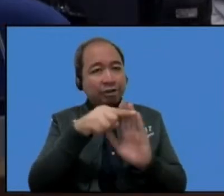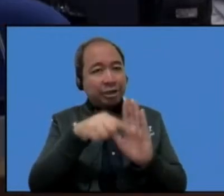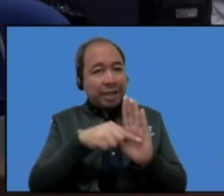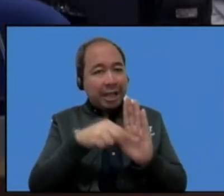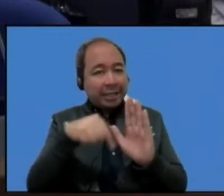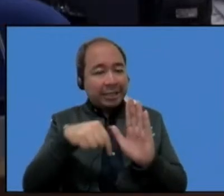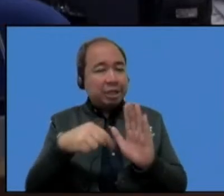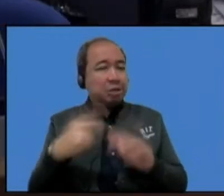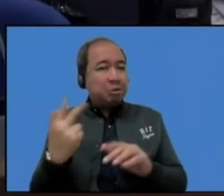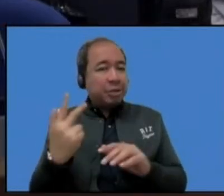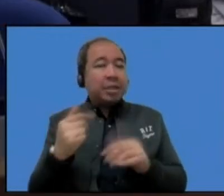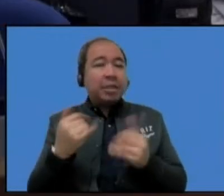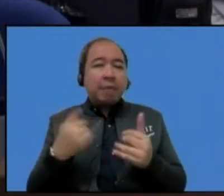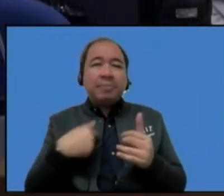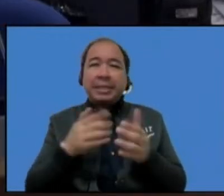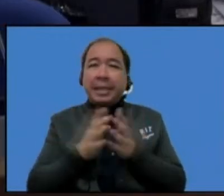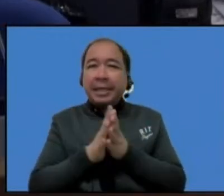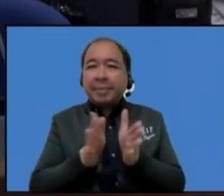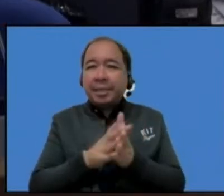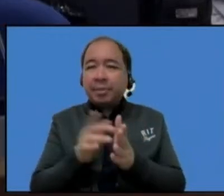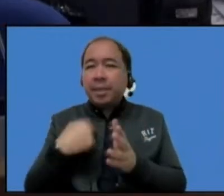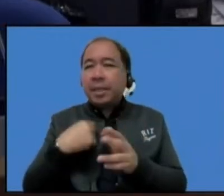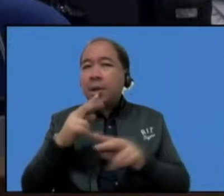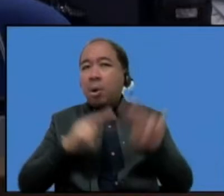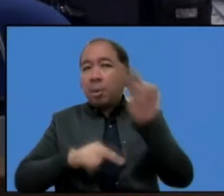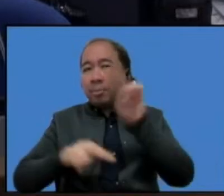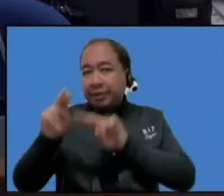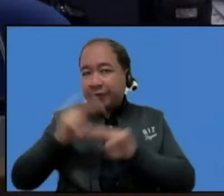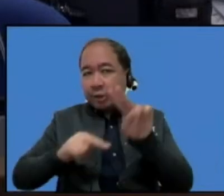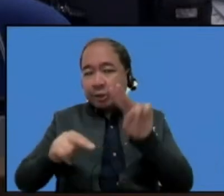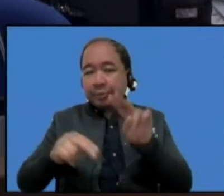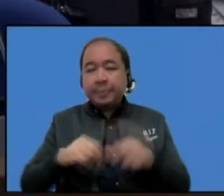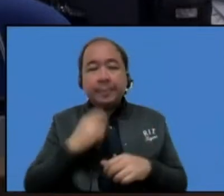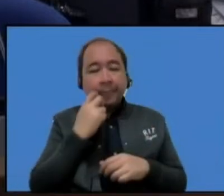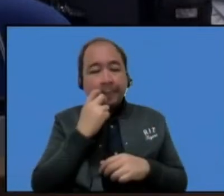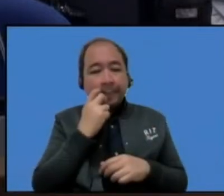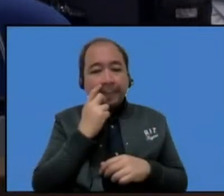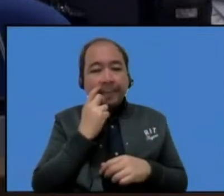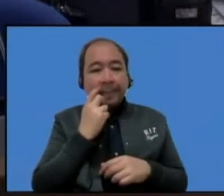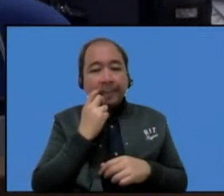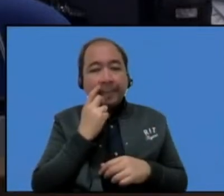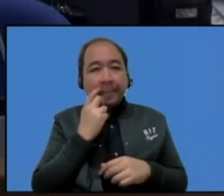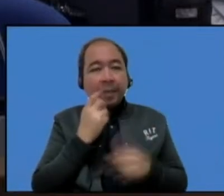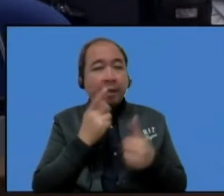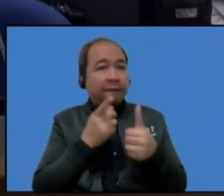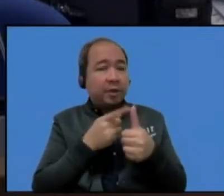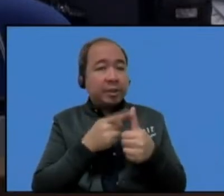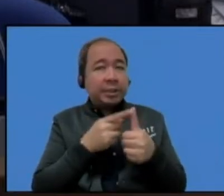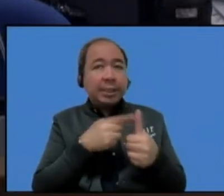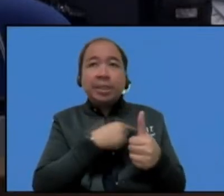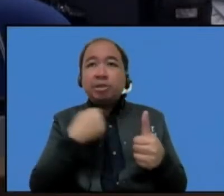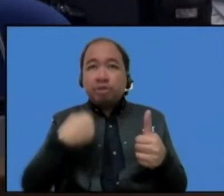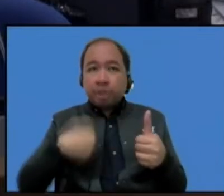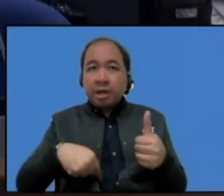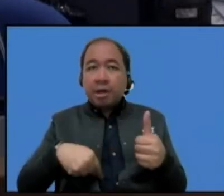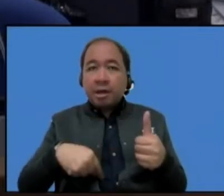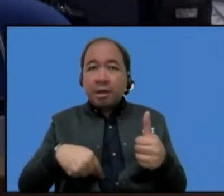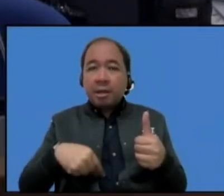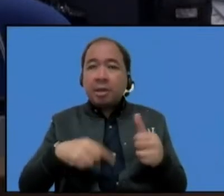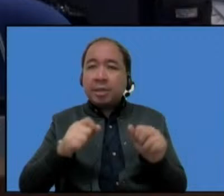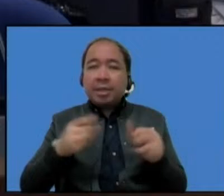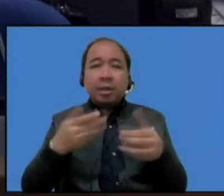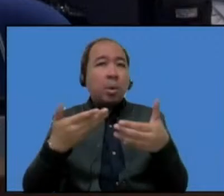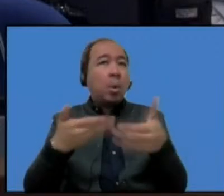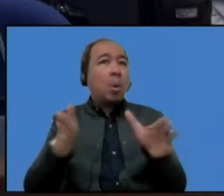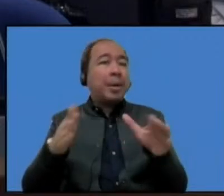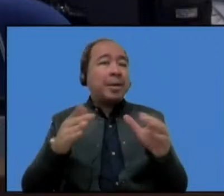点。第一，就是中国始终以开放的态度看待移民，反对污名化，